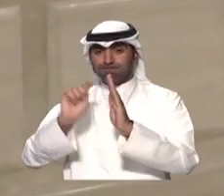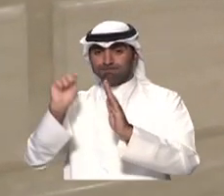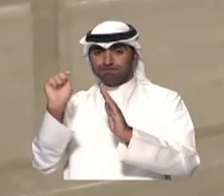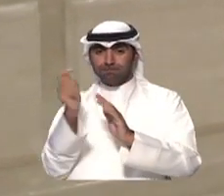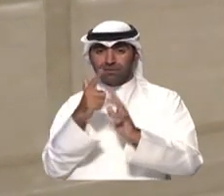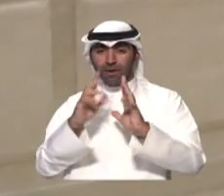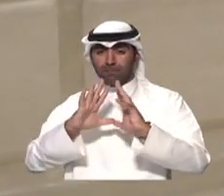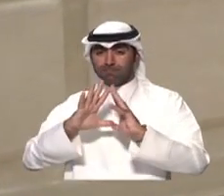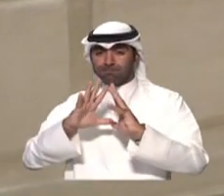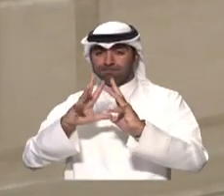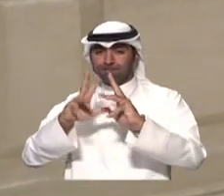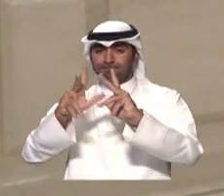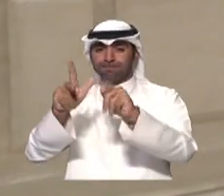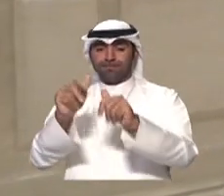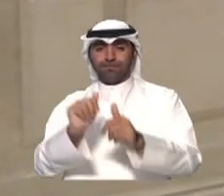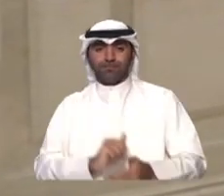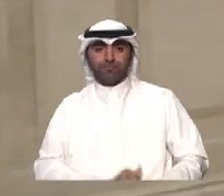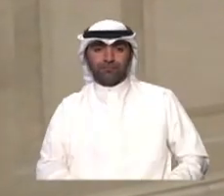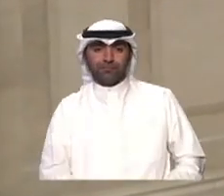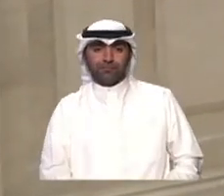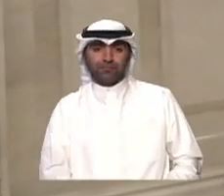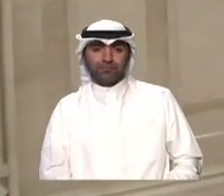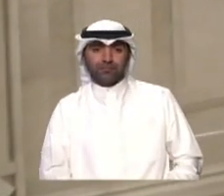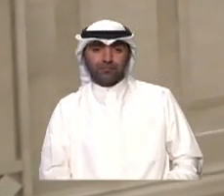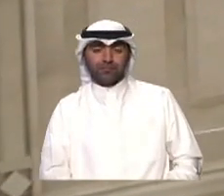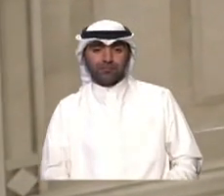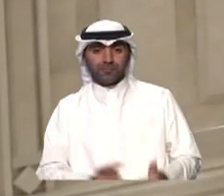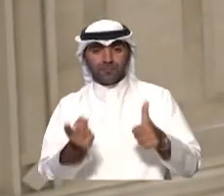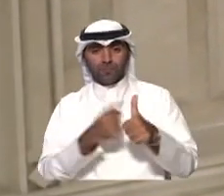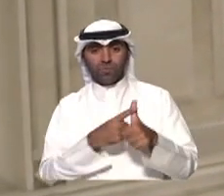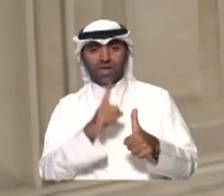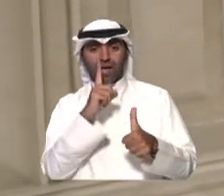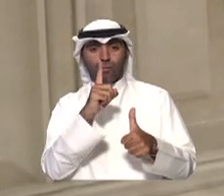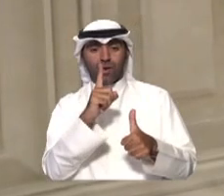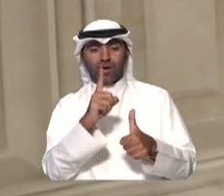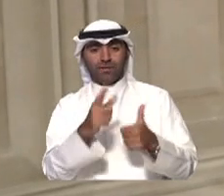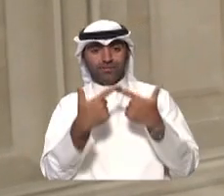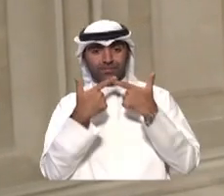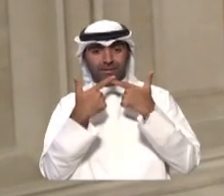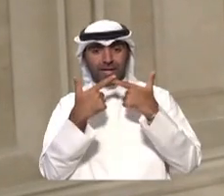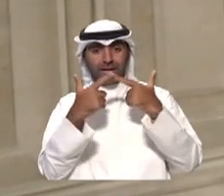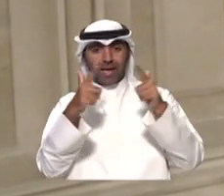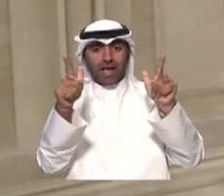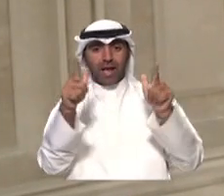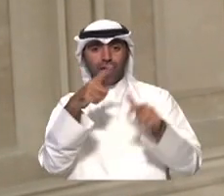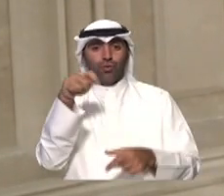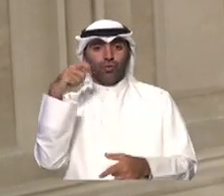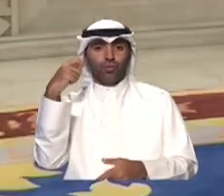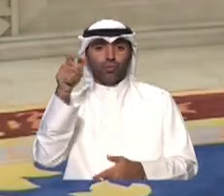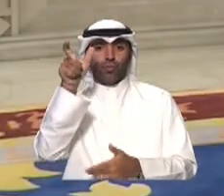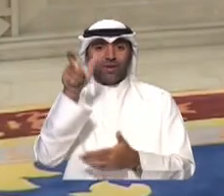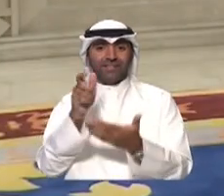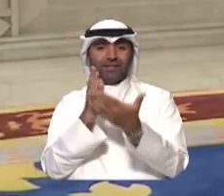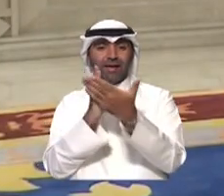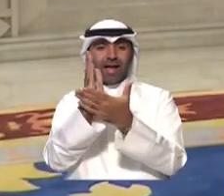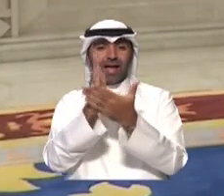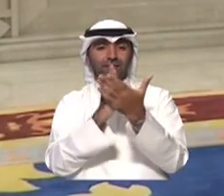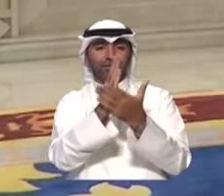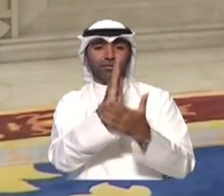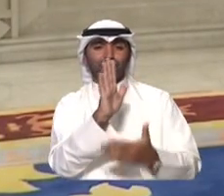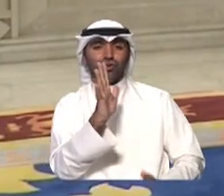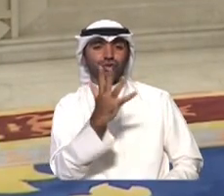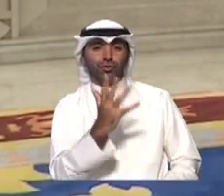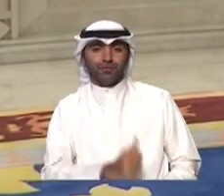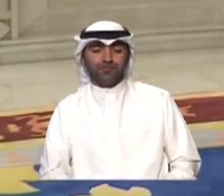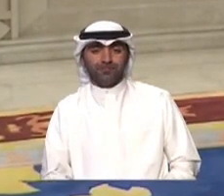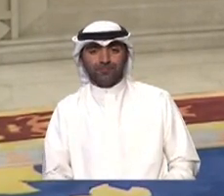تنفيذها وفق الآتي: أولاً، مشاريع إجراءات قصيرة المدى تنجز